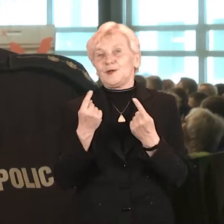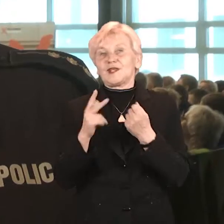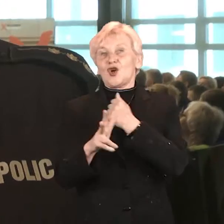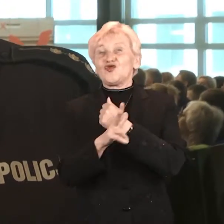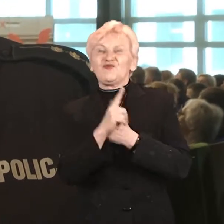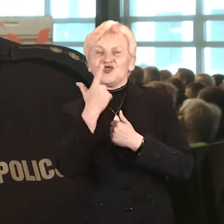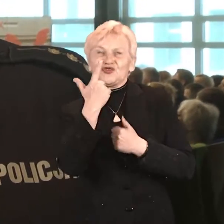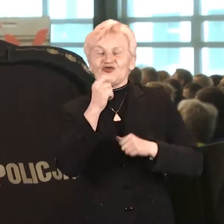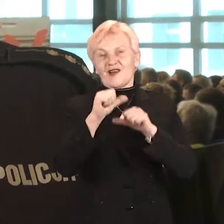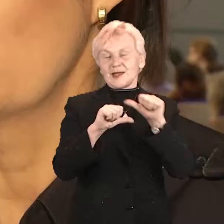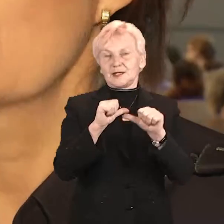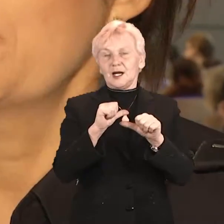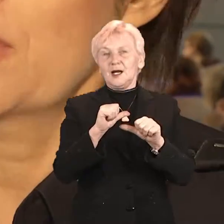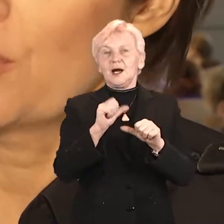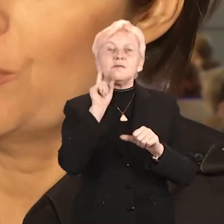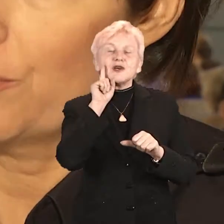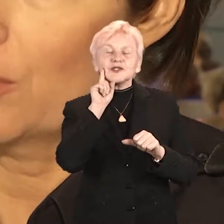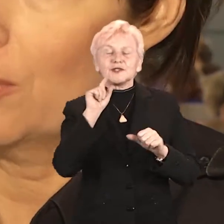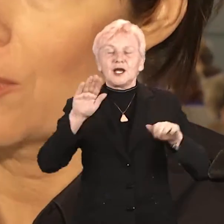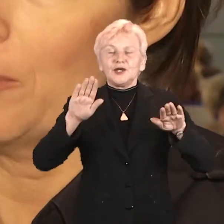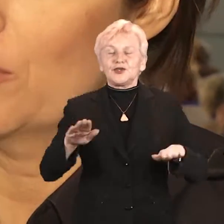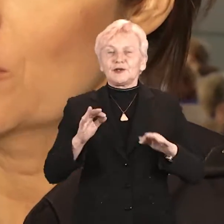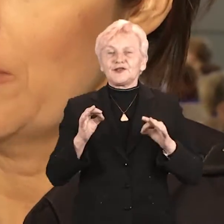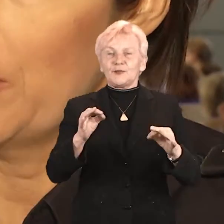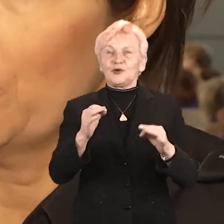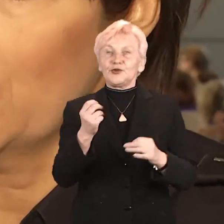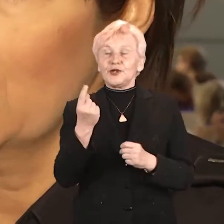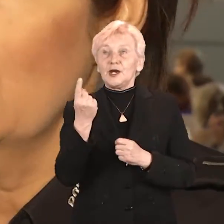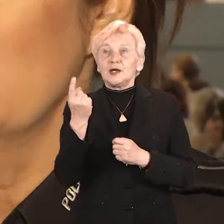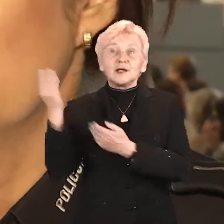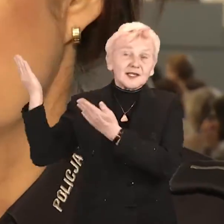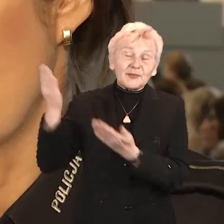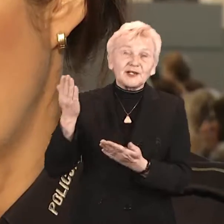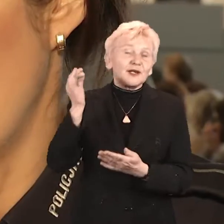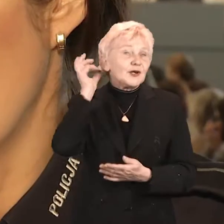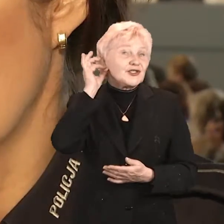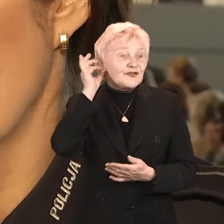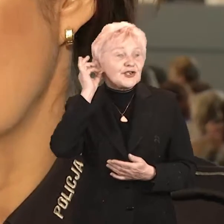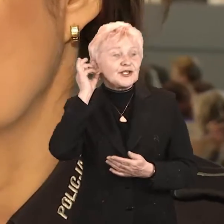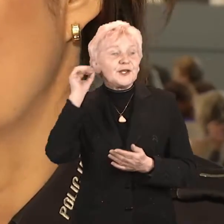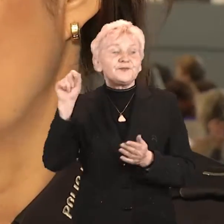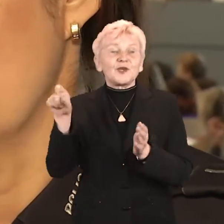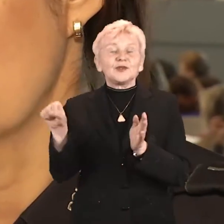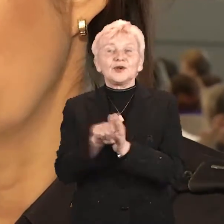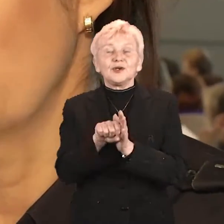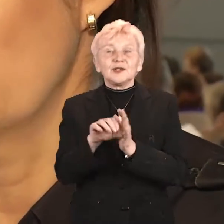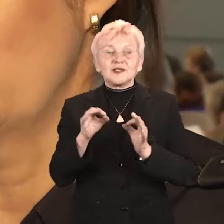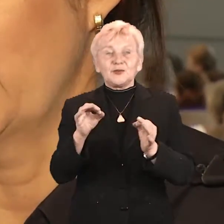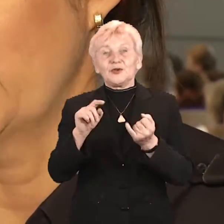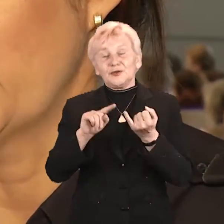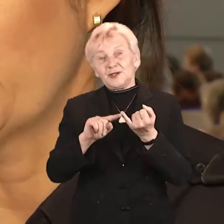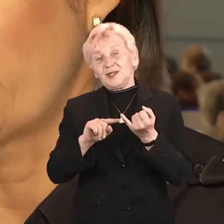staruszek siedział w swoim samochodzie, zapraszał dziewczynki do samochodu, zwabiał je i w tym samochodzie zaczynał